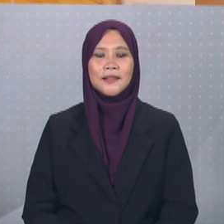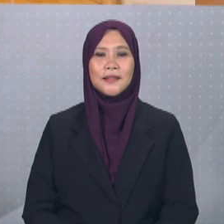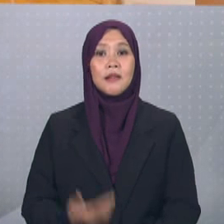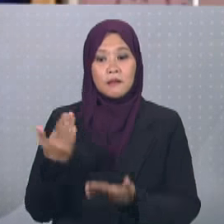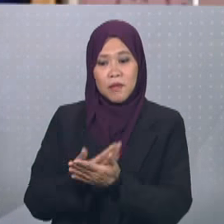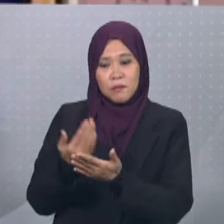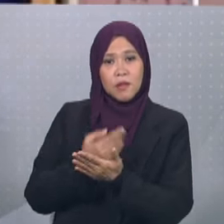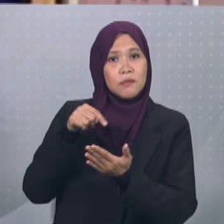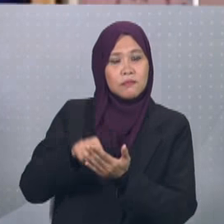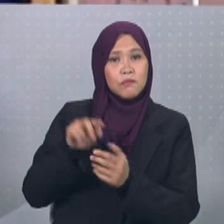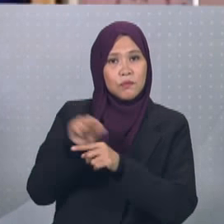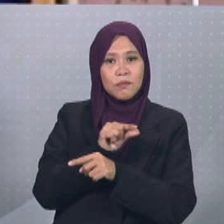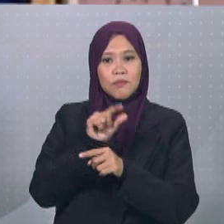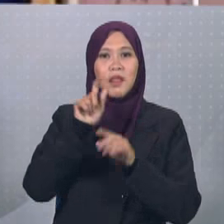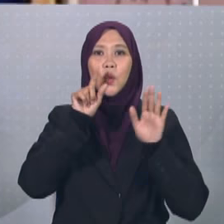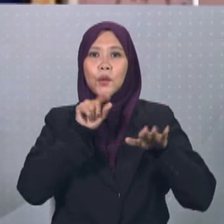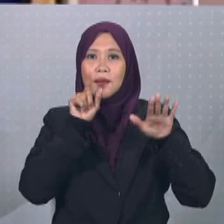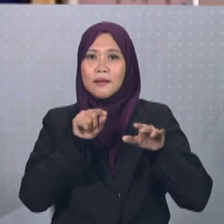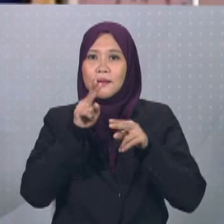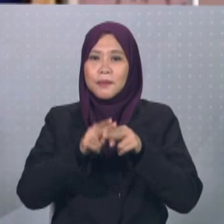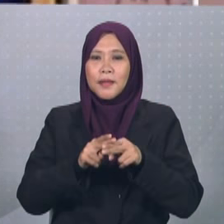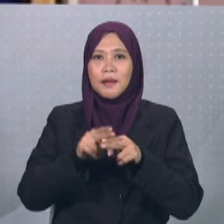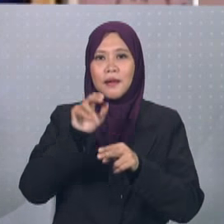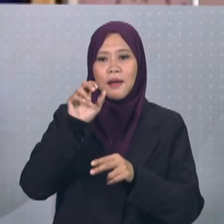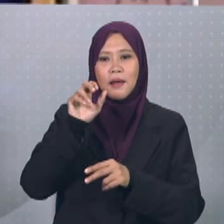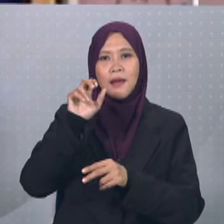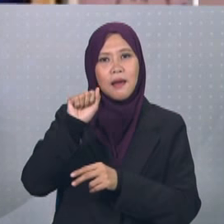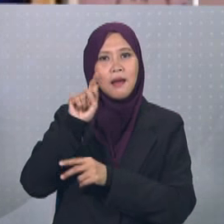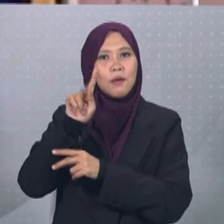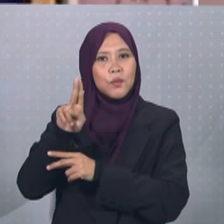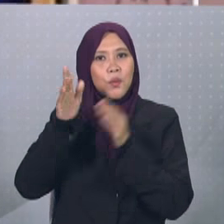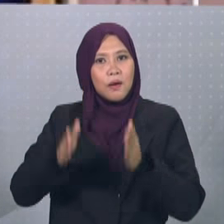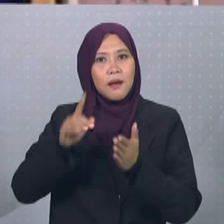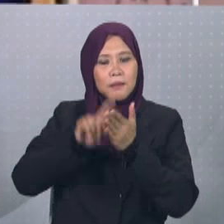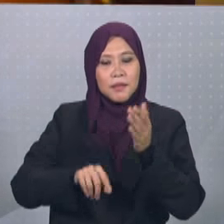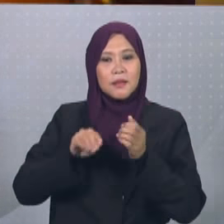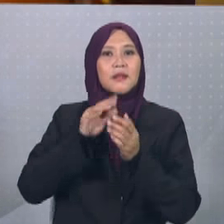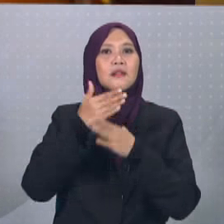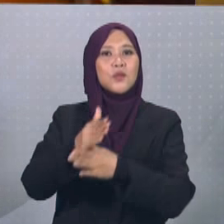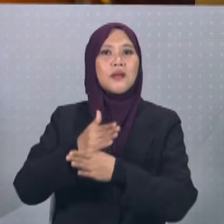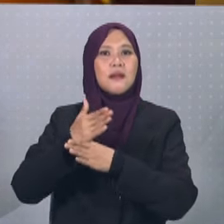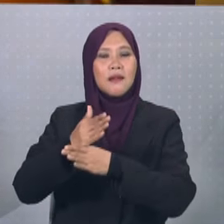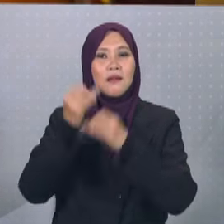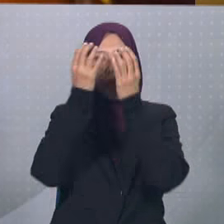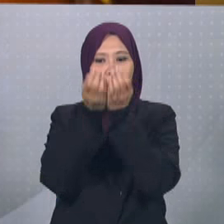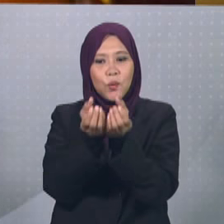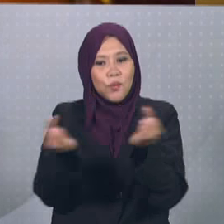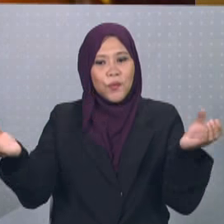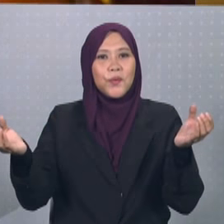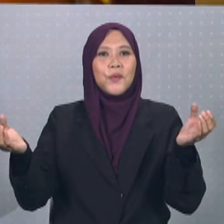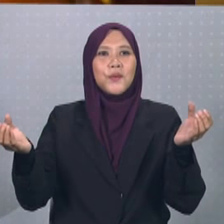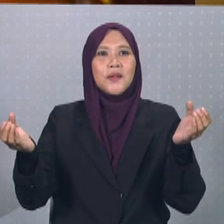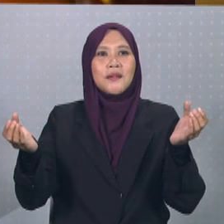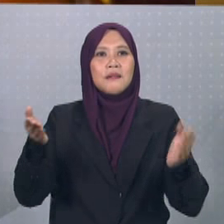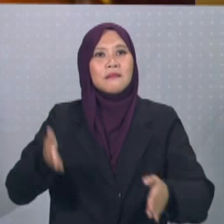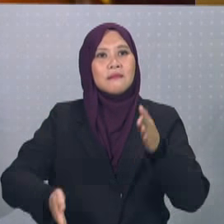Baik, baru-baru ini seorang pengguna Twitter dikenali sebagai @akuorangapa berkongsi satu posting mengenai majlis convocation dihadiri robot